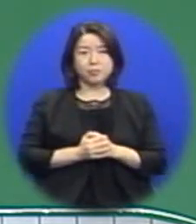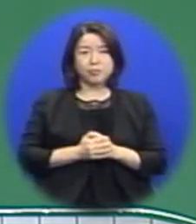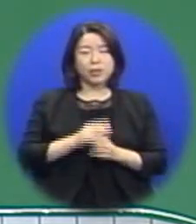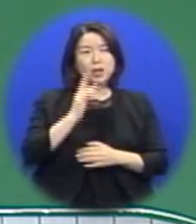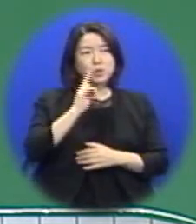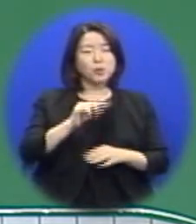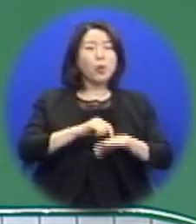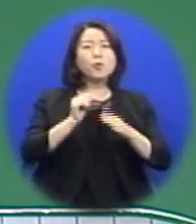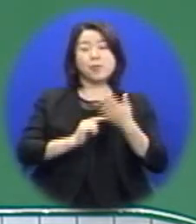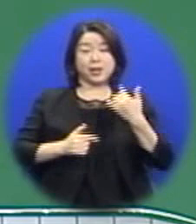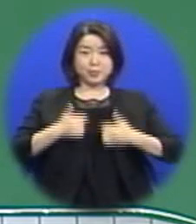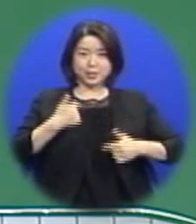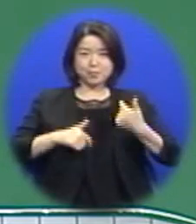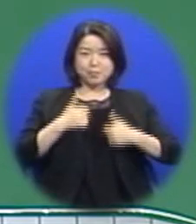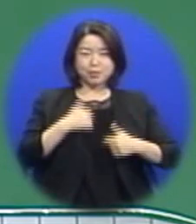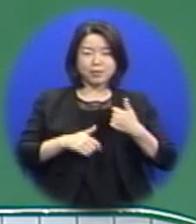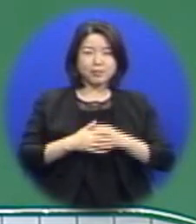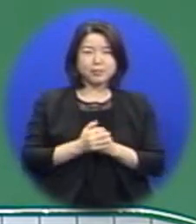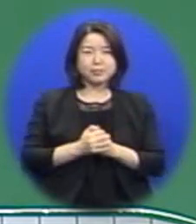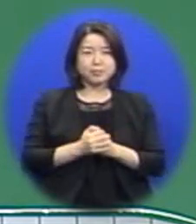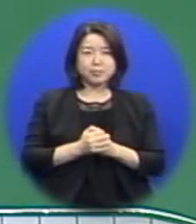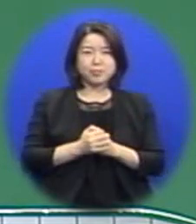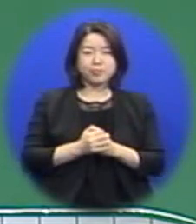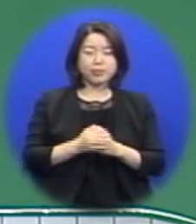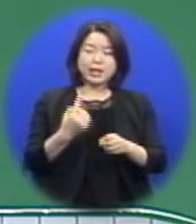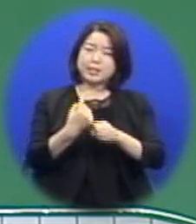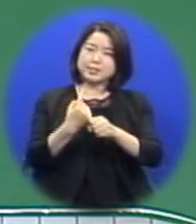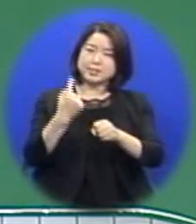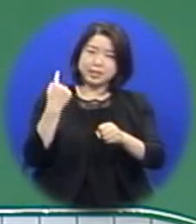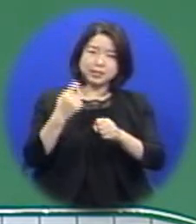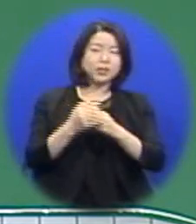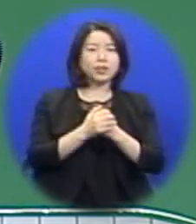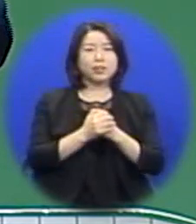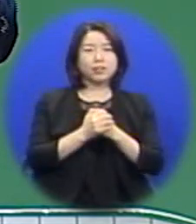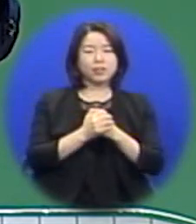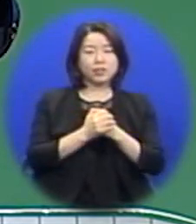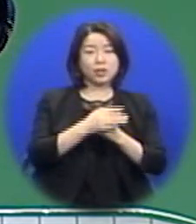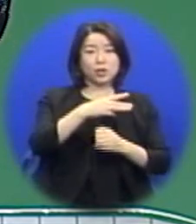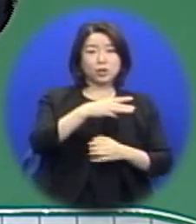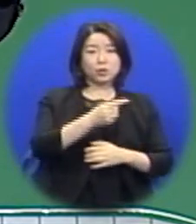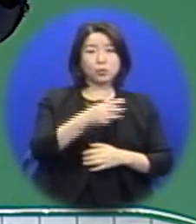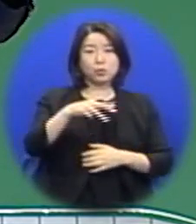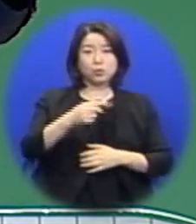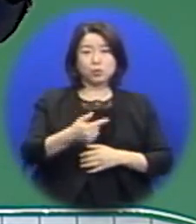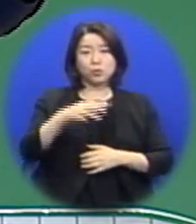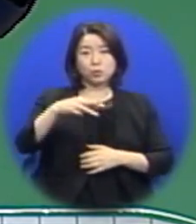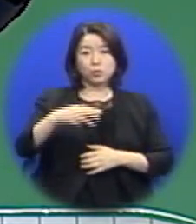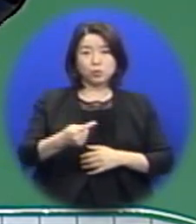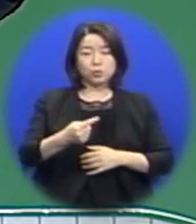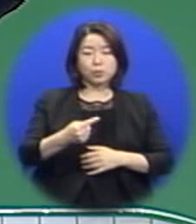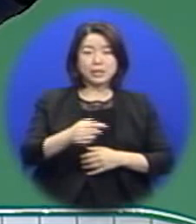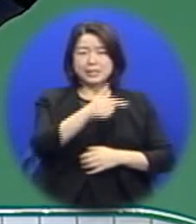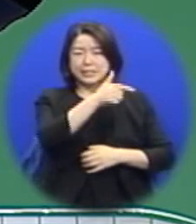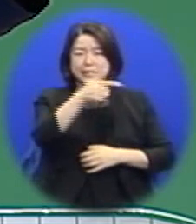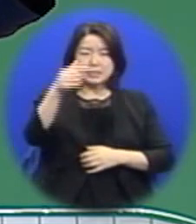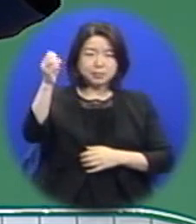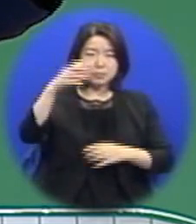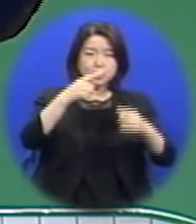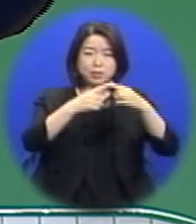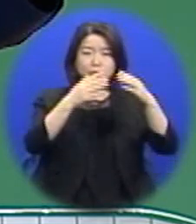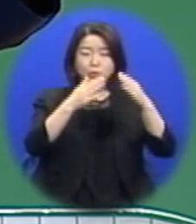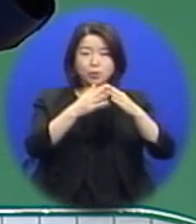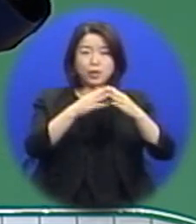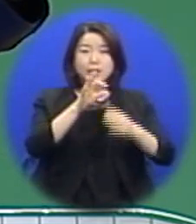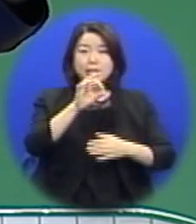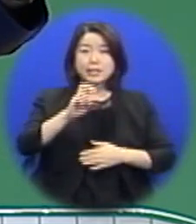너무 마음이 기뻤습니다. 작년에 토론토 현빛교회이면서 목사님이 담임하셨던